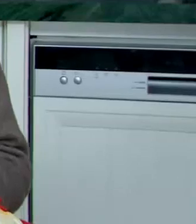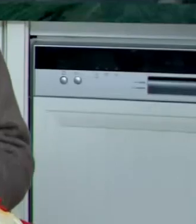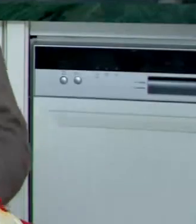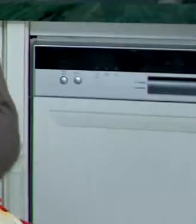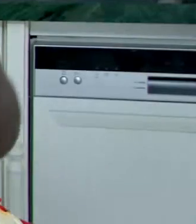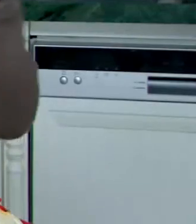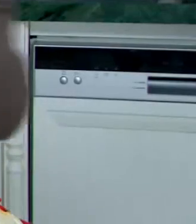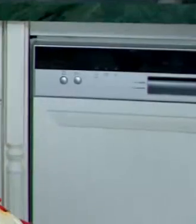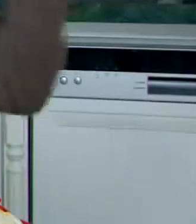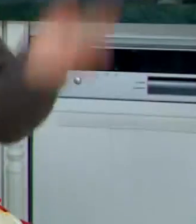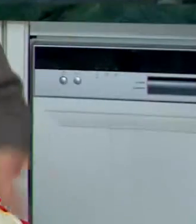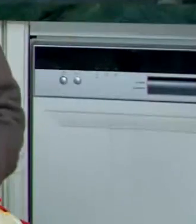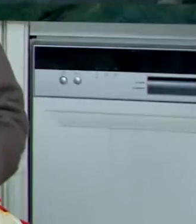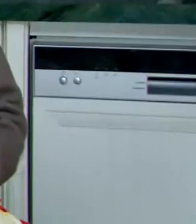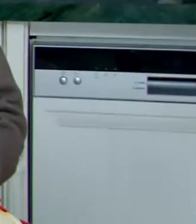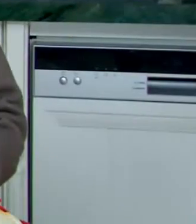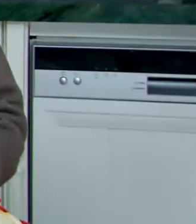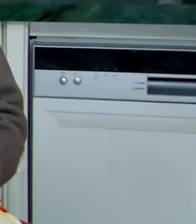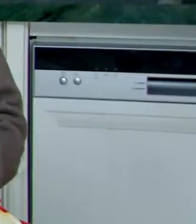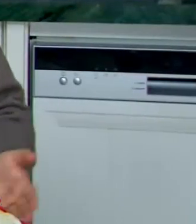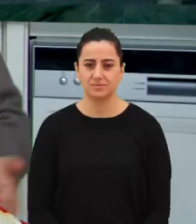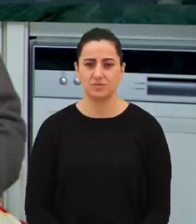bandırdı tabağa. Aa, tamam. Öf.